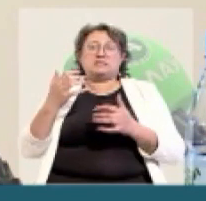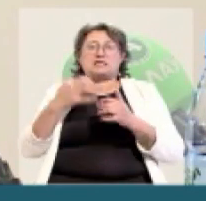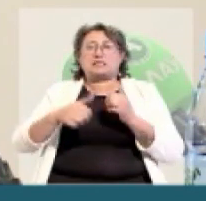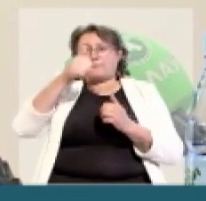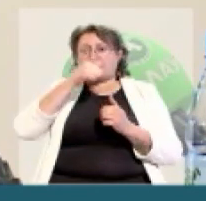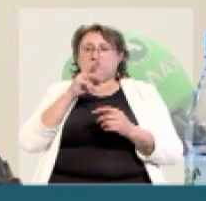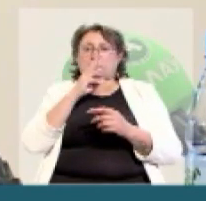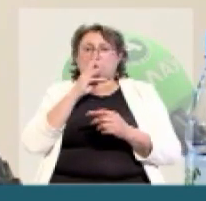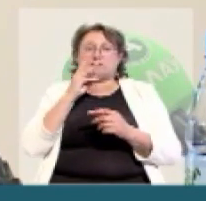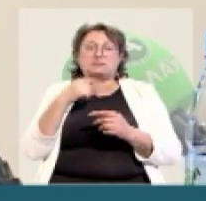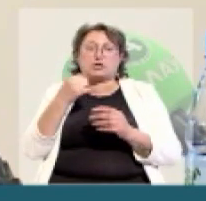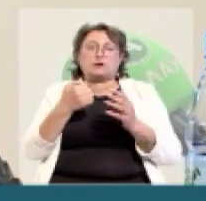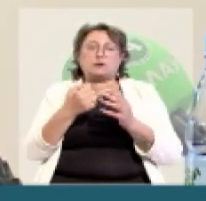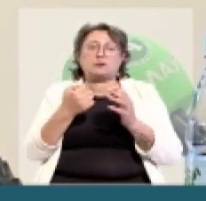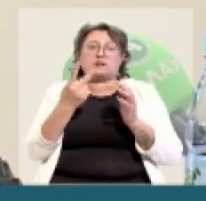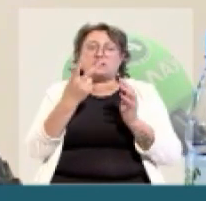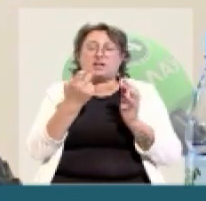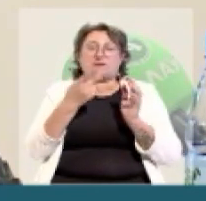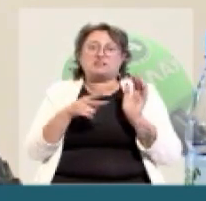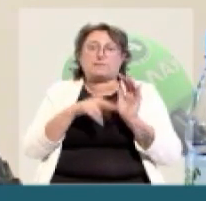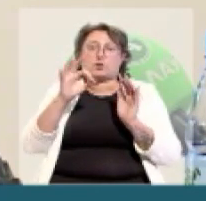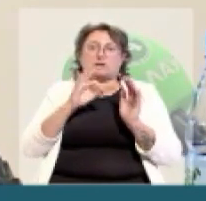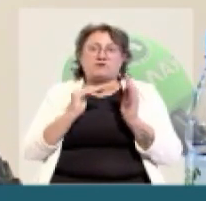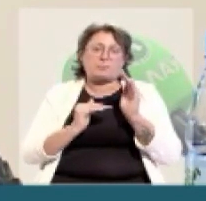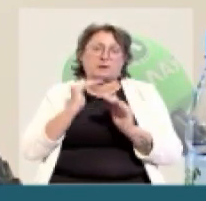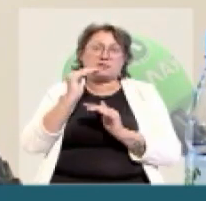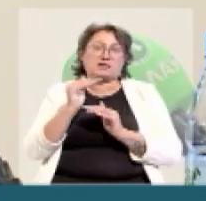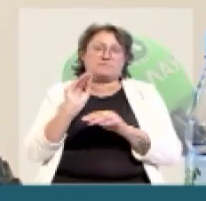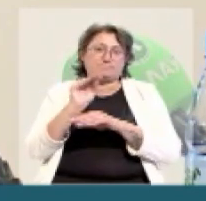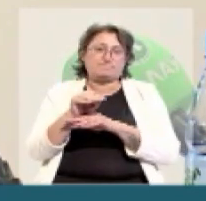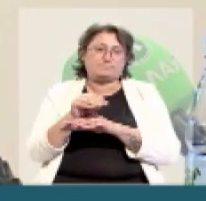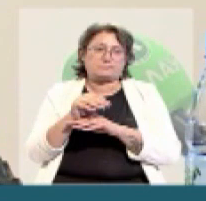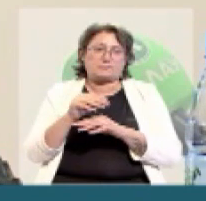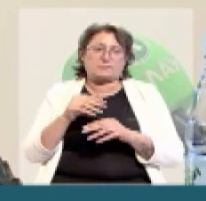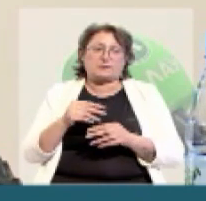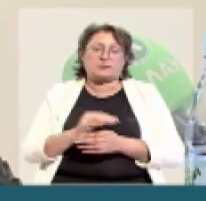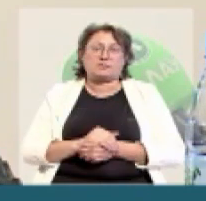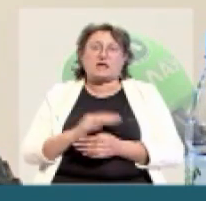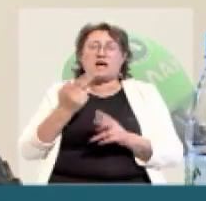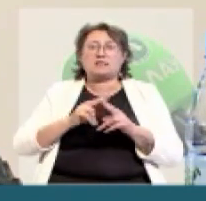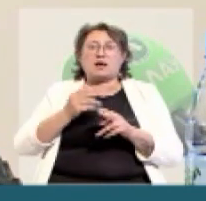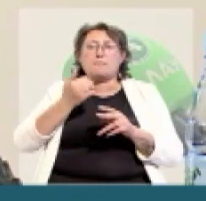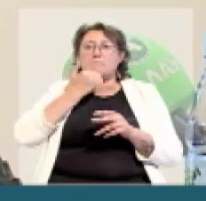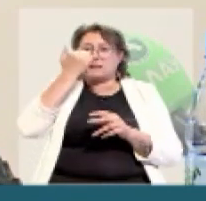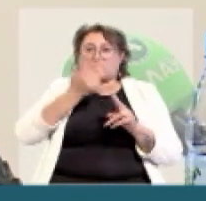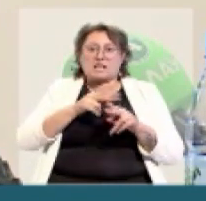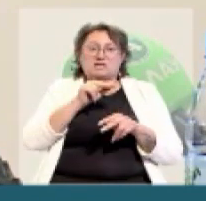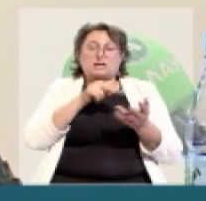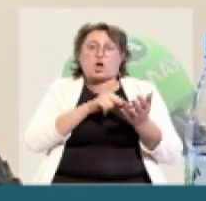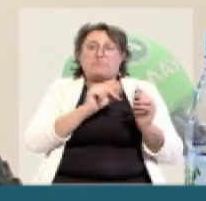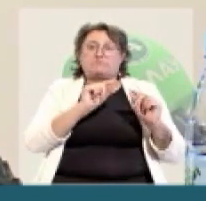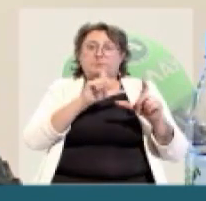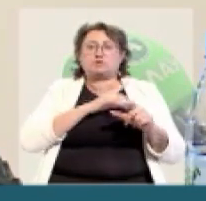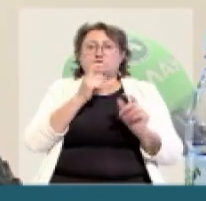среднемесячной заработной платы, вы сказали, это 27% поднялось. Это с благодаря тарифам, да, я так понимаю? Там, да, если в прошлом году средняя